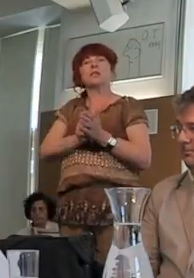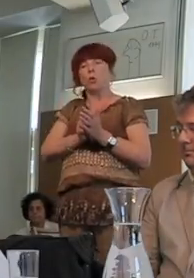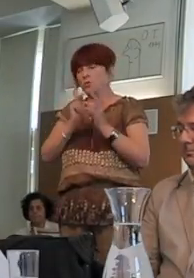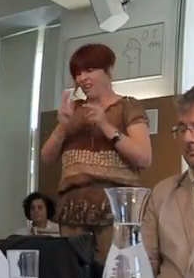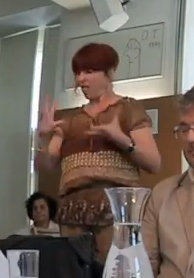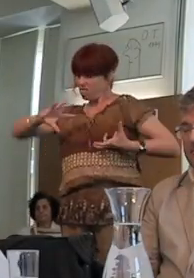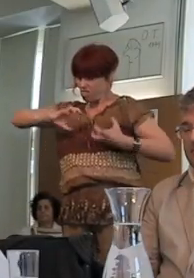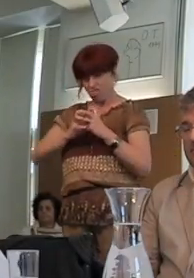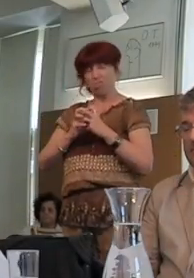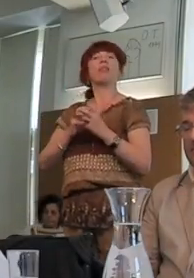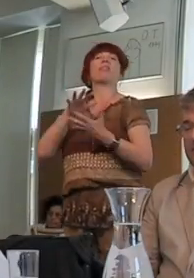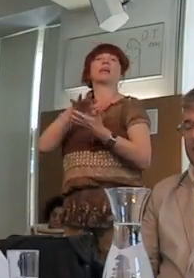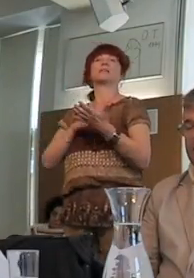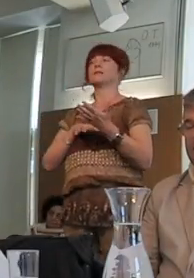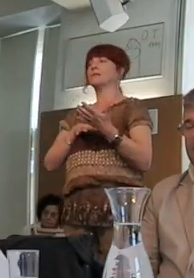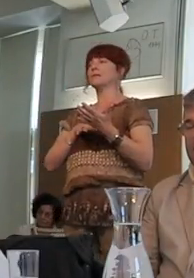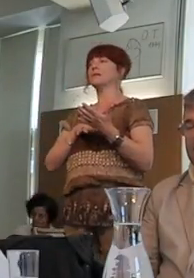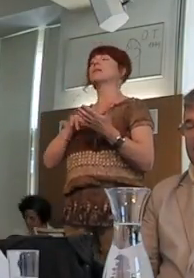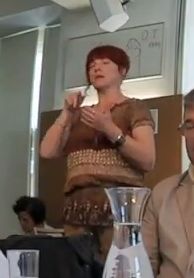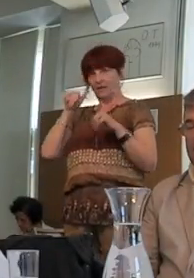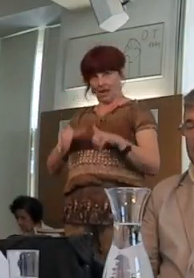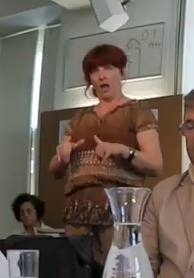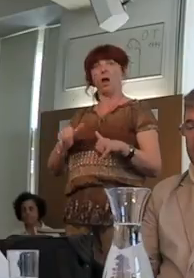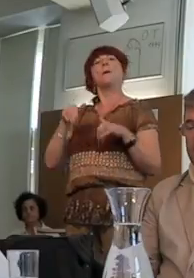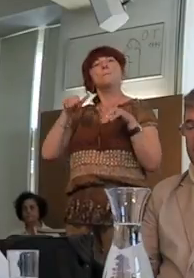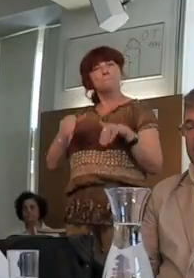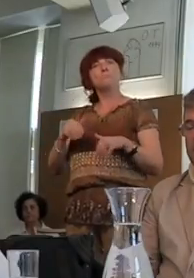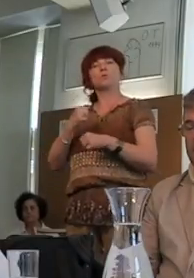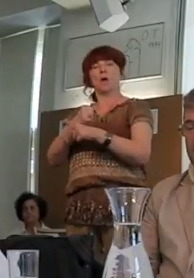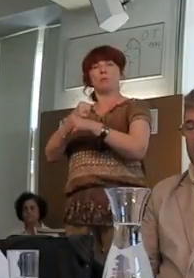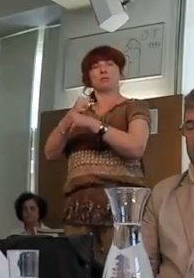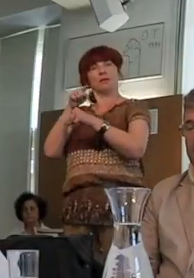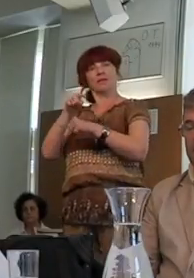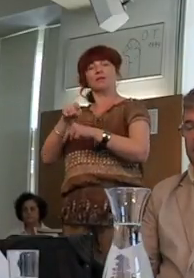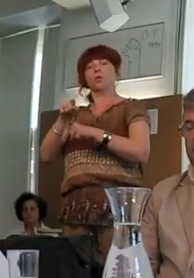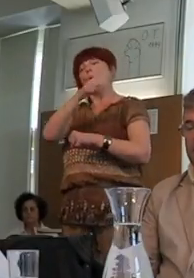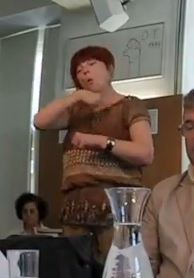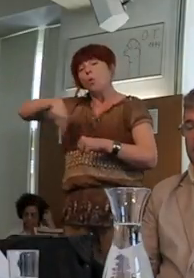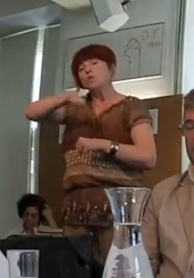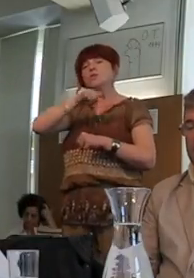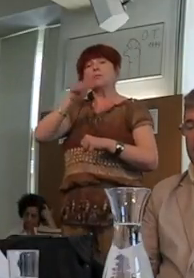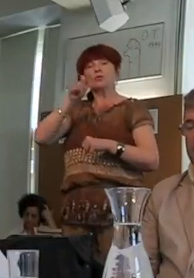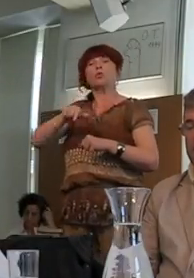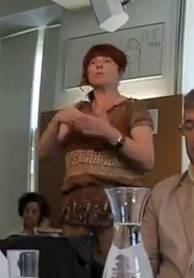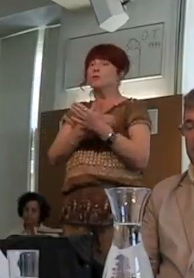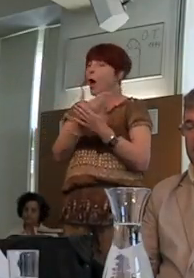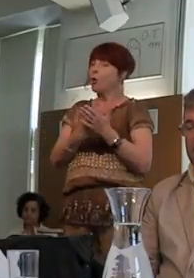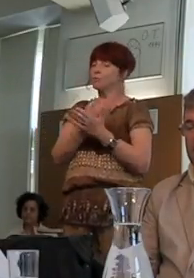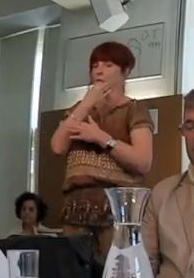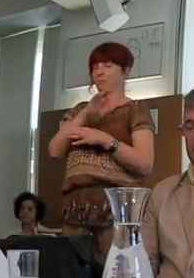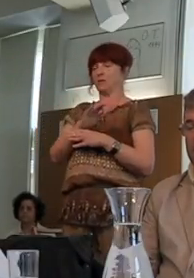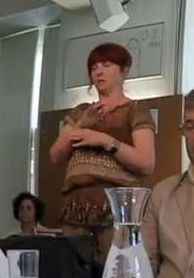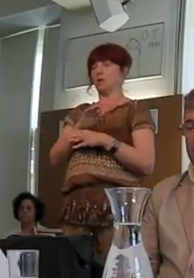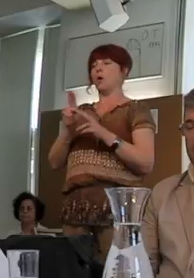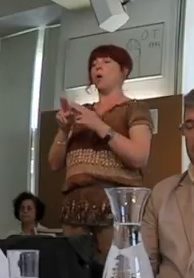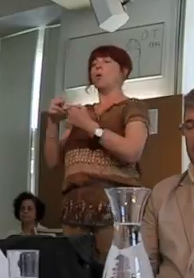willst. Daran müssen wir arbeiten. Das heißt aber auch, dass unsere Leute an der Ausbildung arbeiten müssen. Und wir haben das im